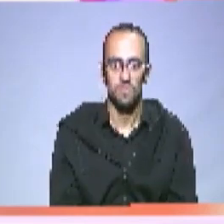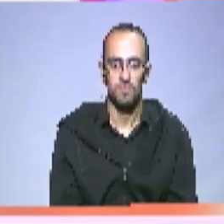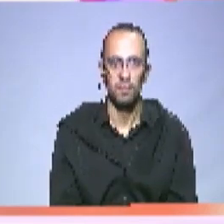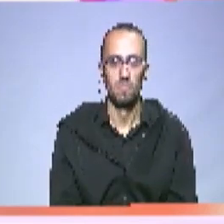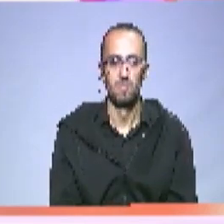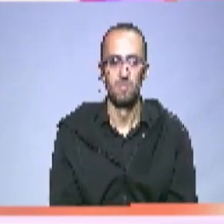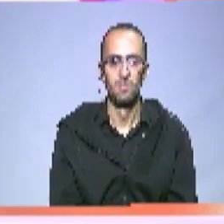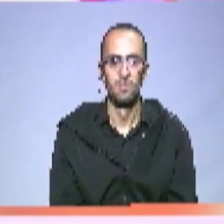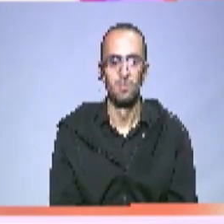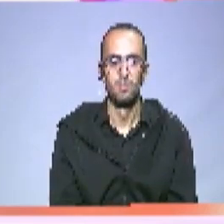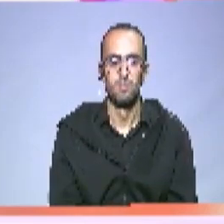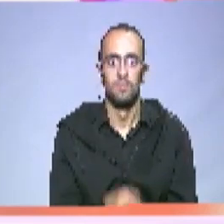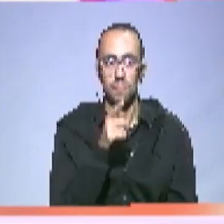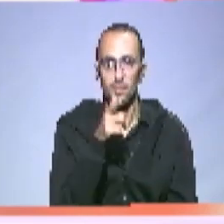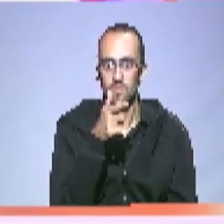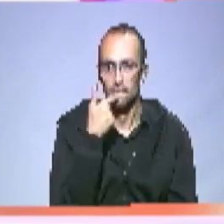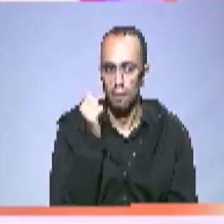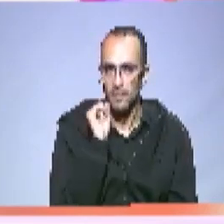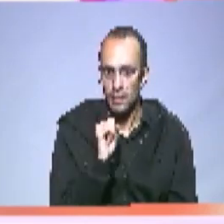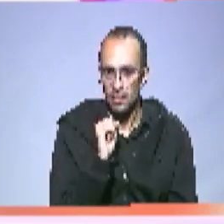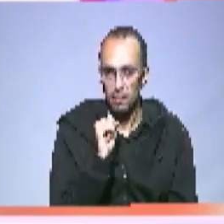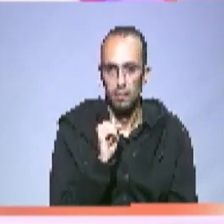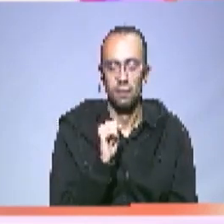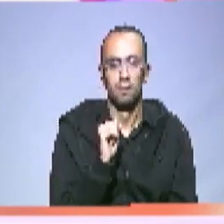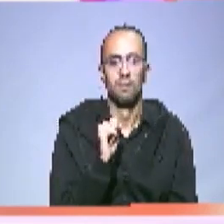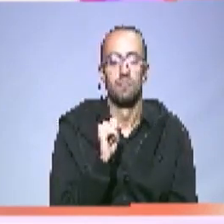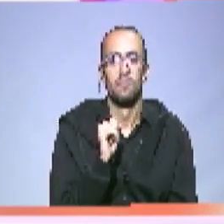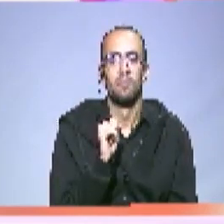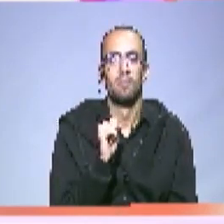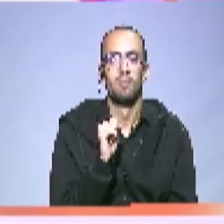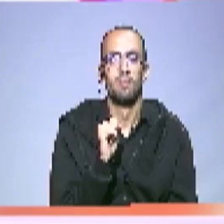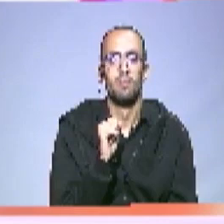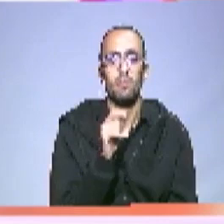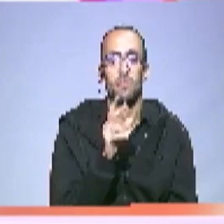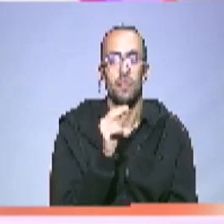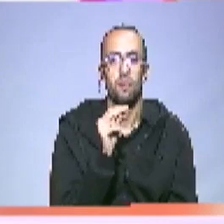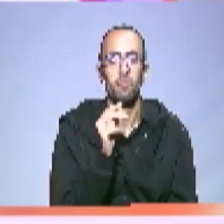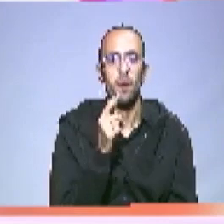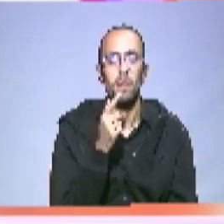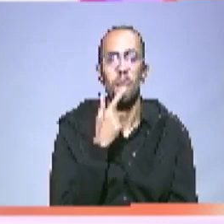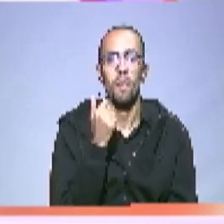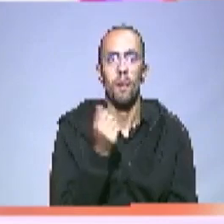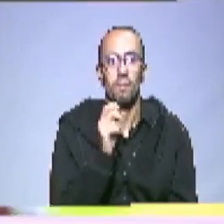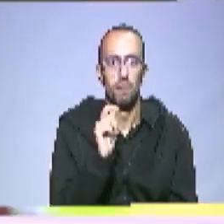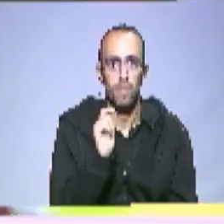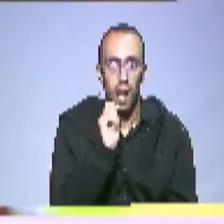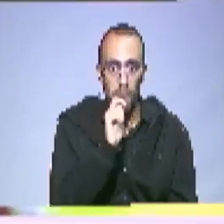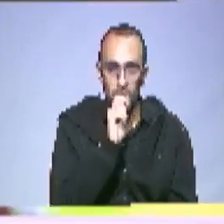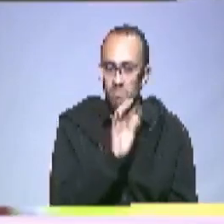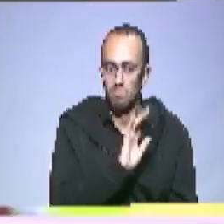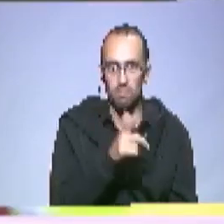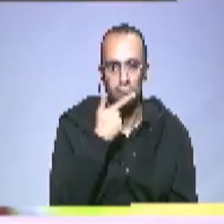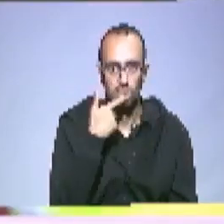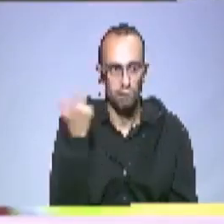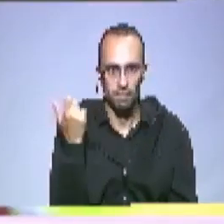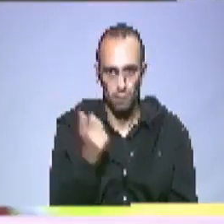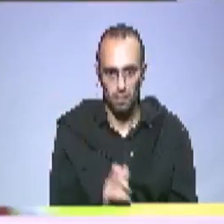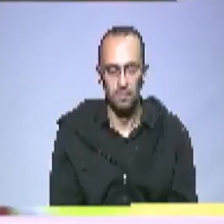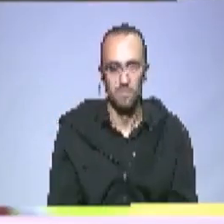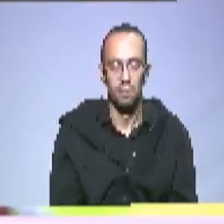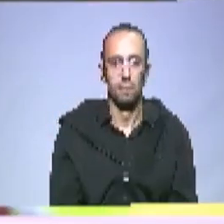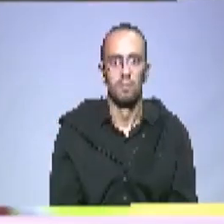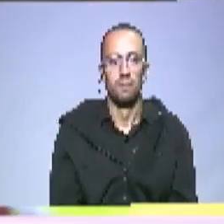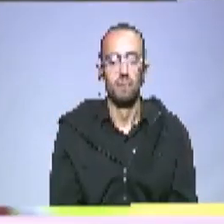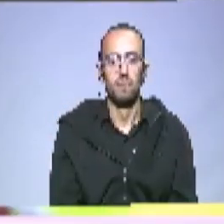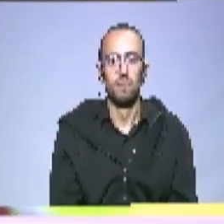اولا هي من الحاجات الحلوه جدا اللي بتبقى رائعه جدا بشوربه اللحمه الملوخيه الناشفه دي، واللي بتبقى